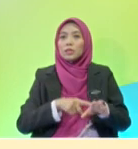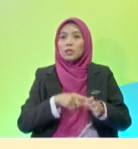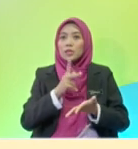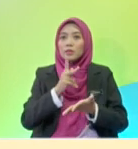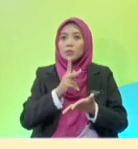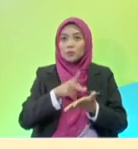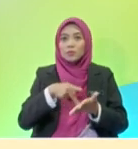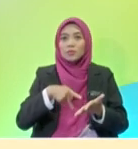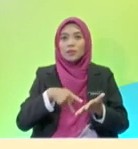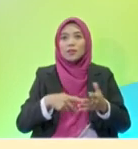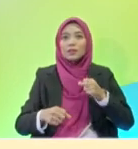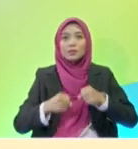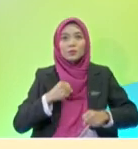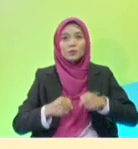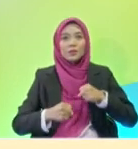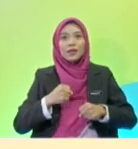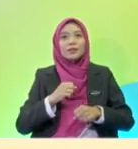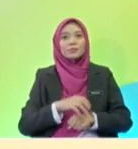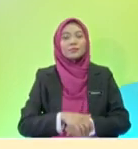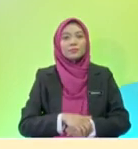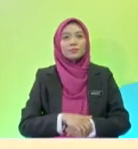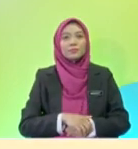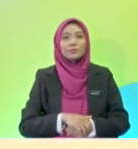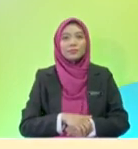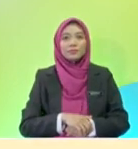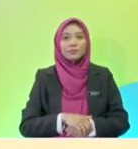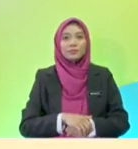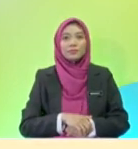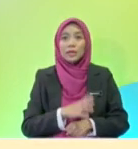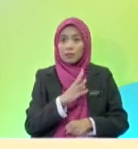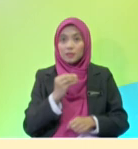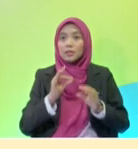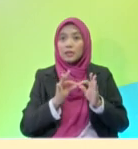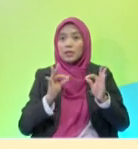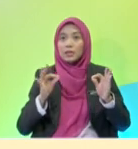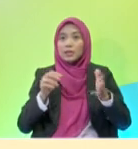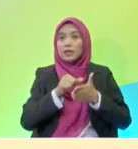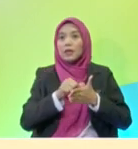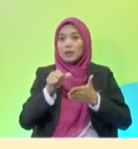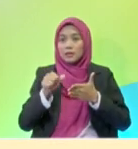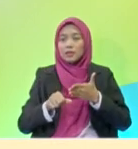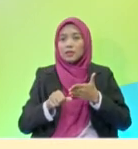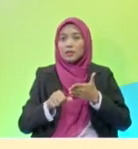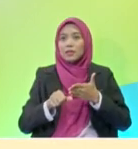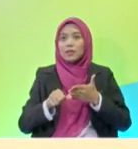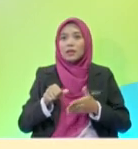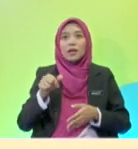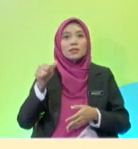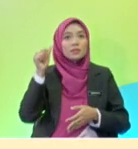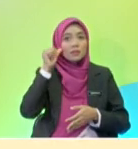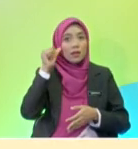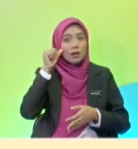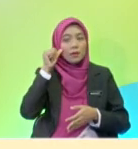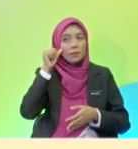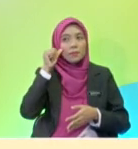Ayah sedang bermain pingpong di pusat Susukan dan ajak yang terakhir kita minta Azra Sofia boleh baca